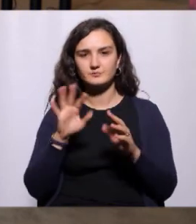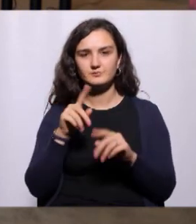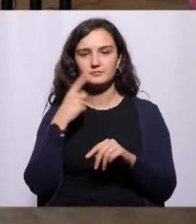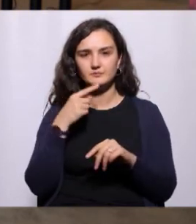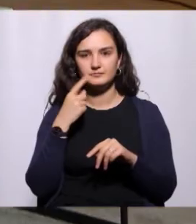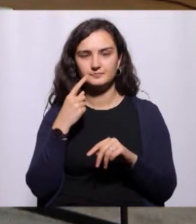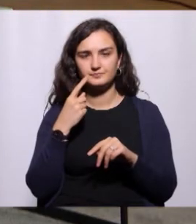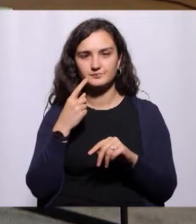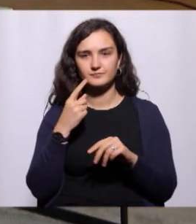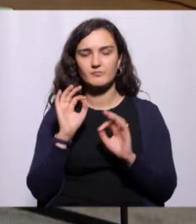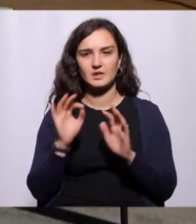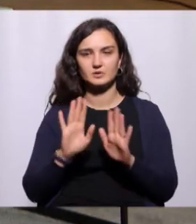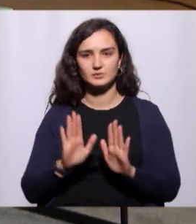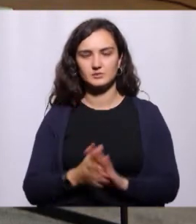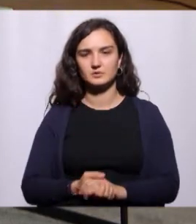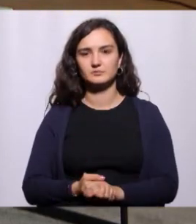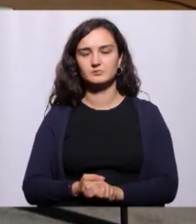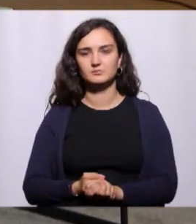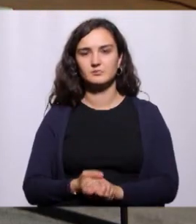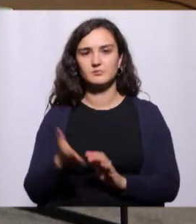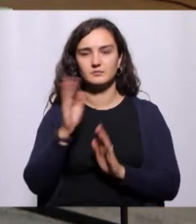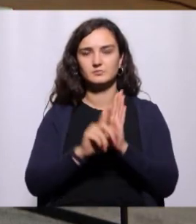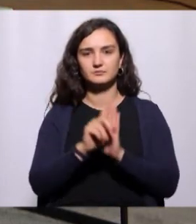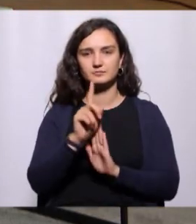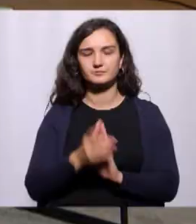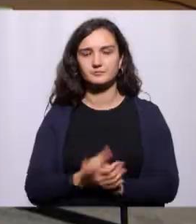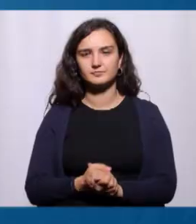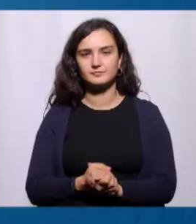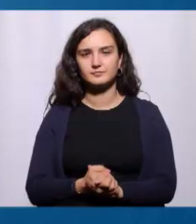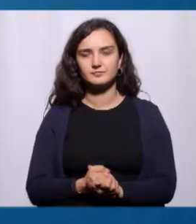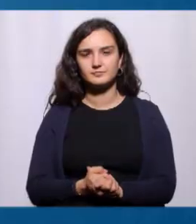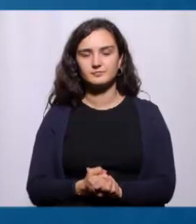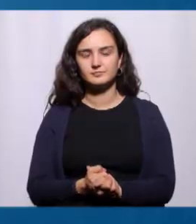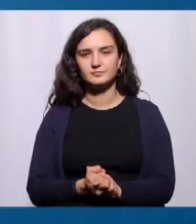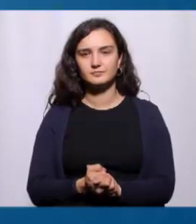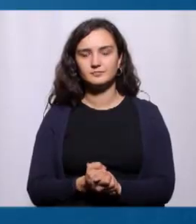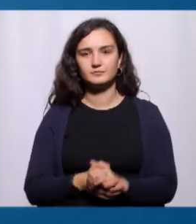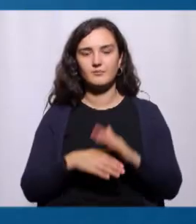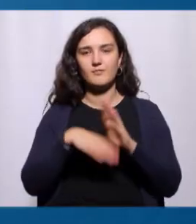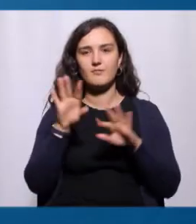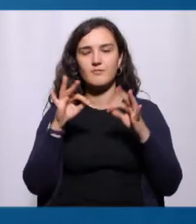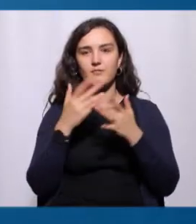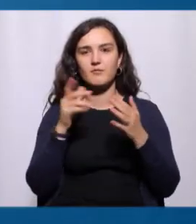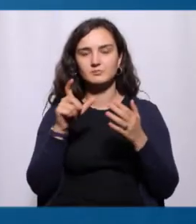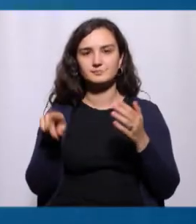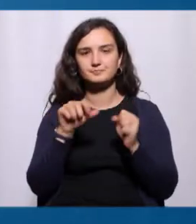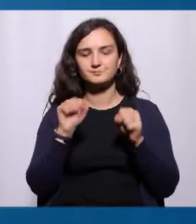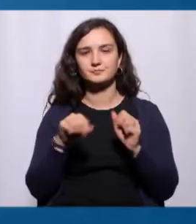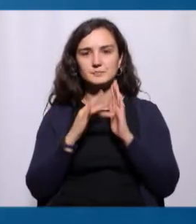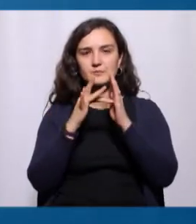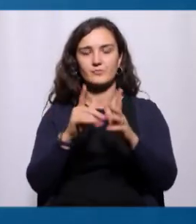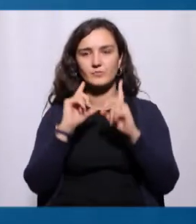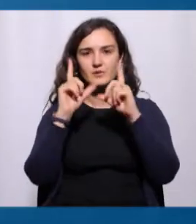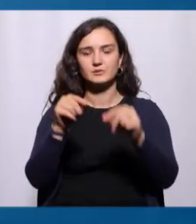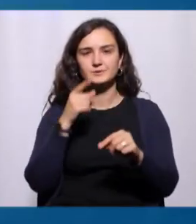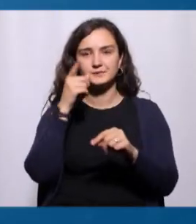მაშინ ვამბობთ false. Let's start. Due to better transport, people can travel further to